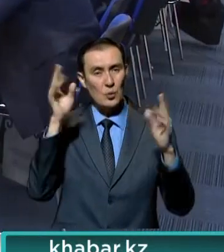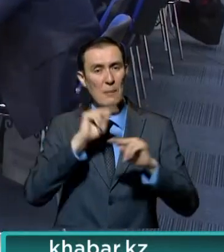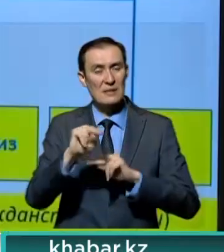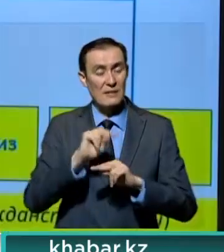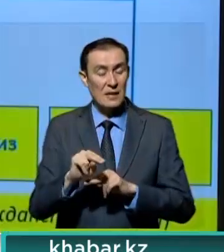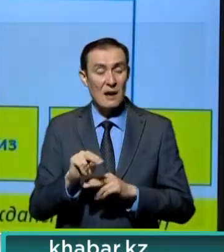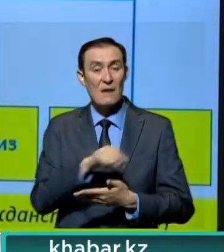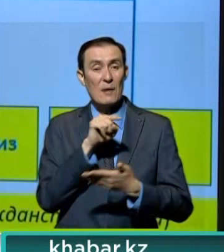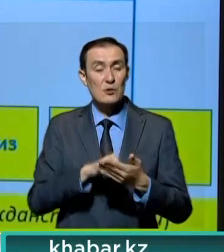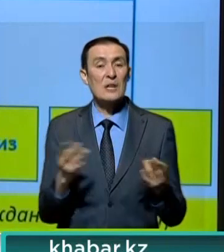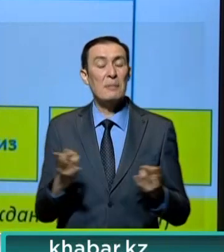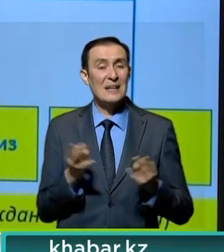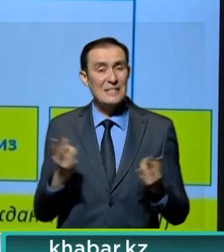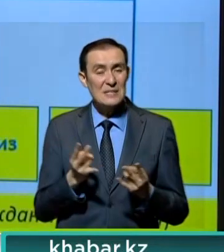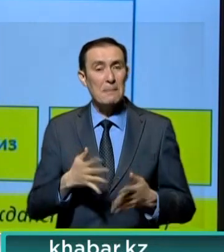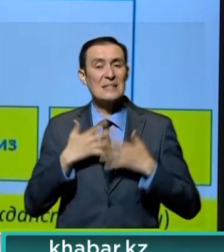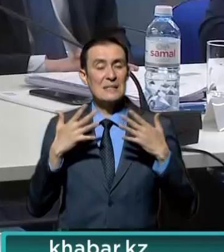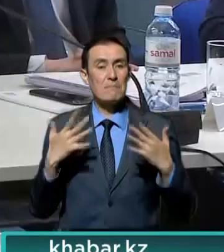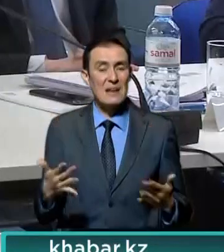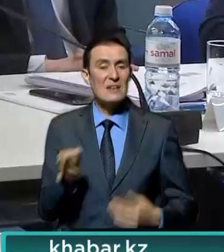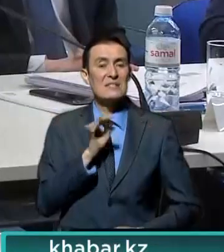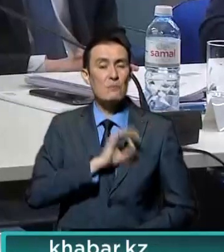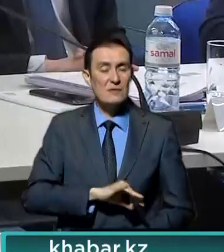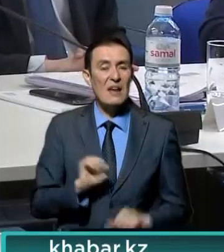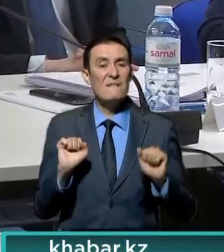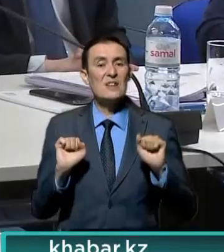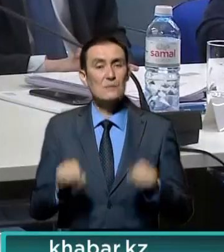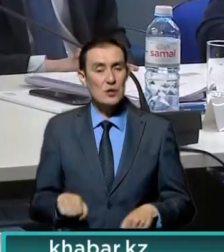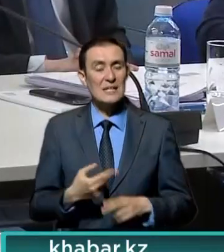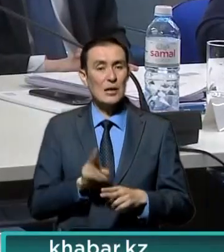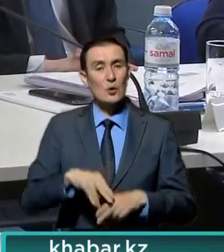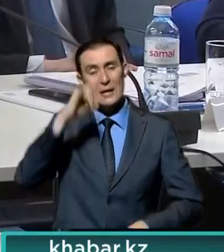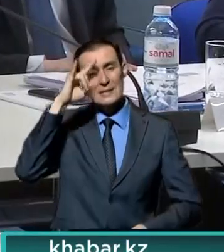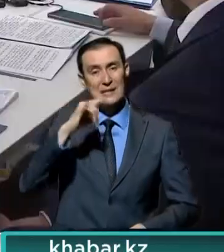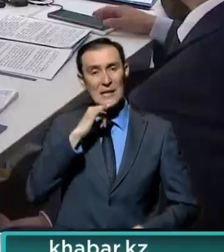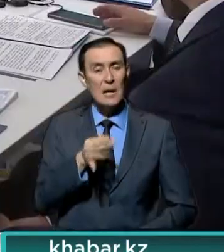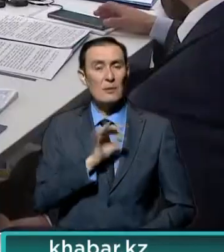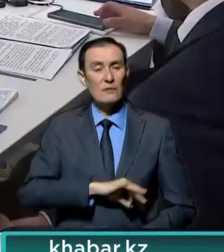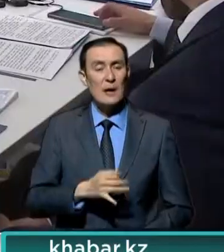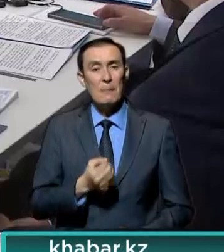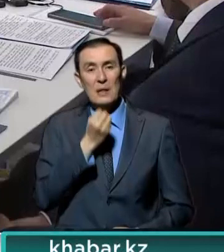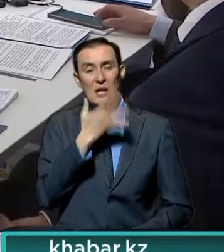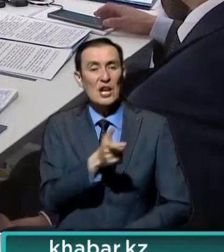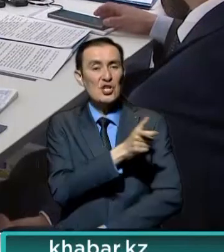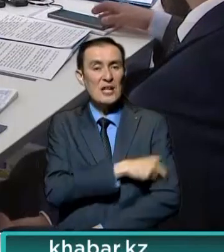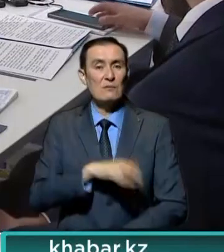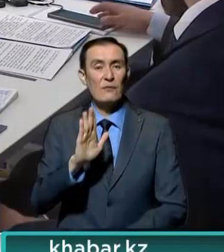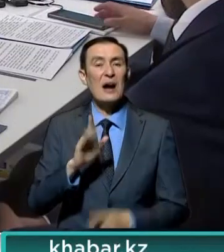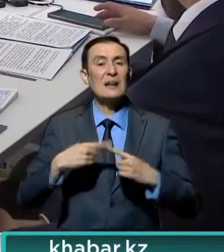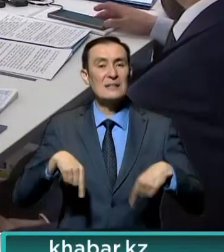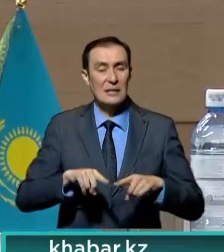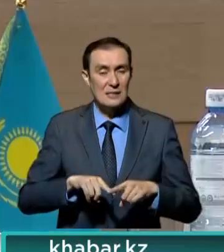Он обратил внимание на необходимость максимального использования возможностей, которые Казахстан получает благодаря членству в